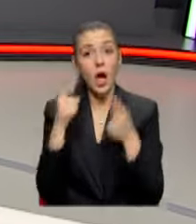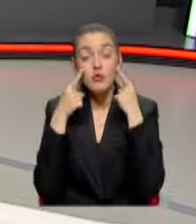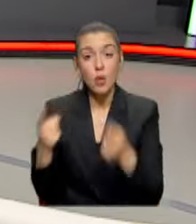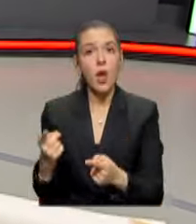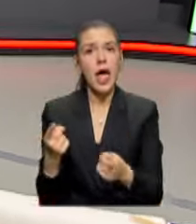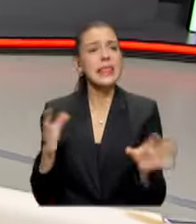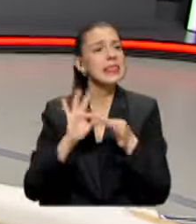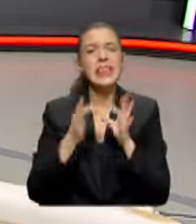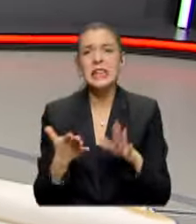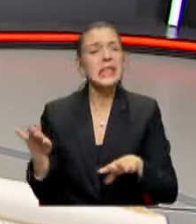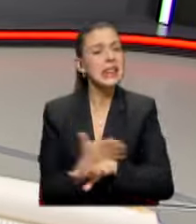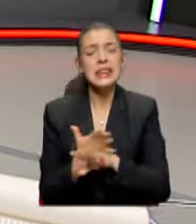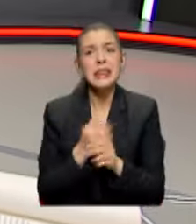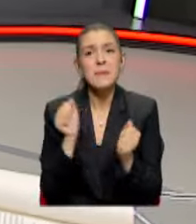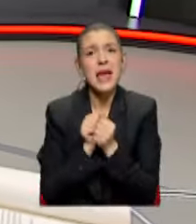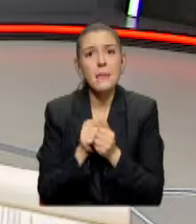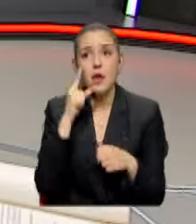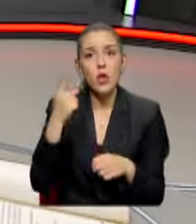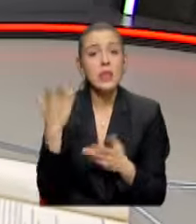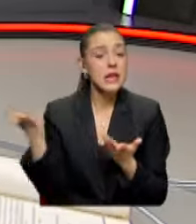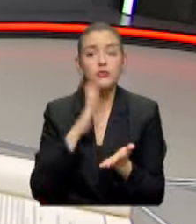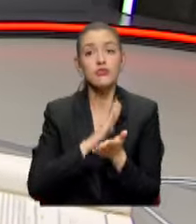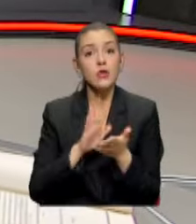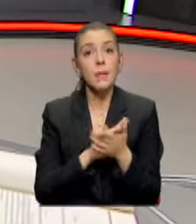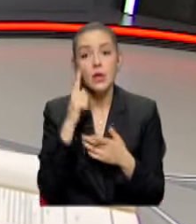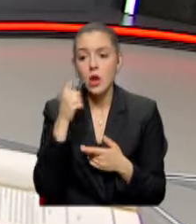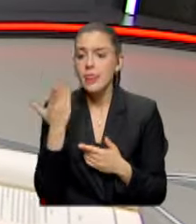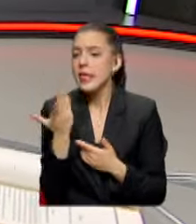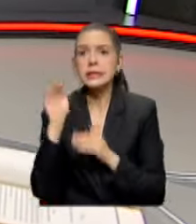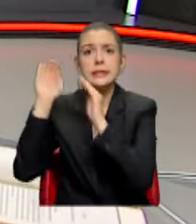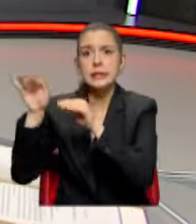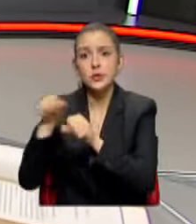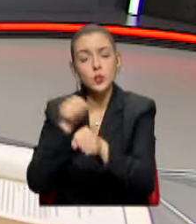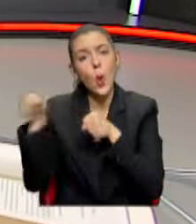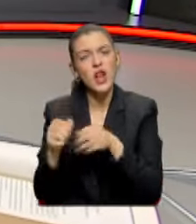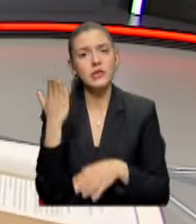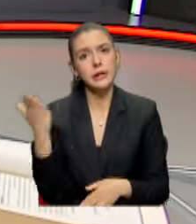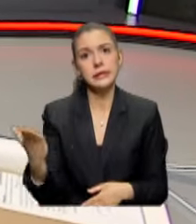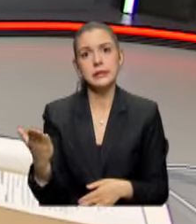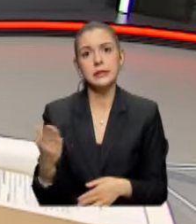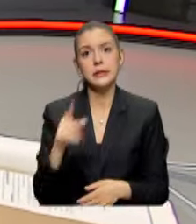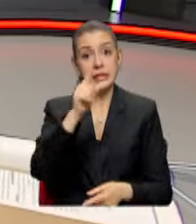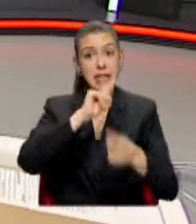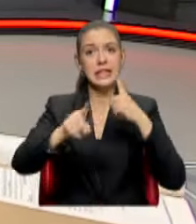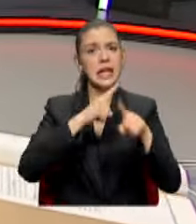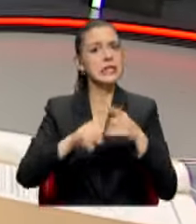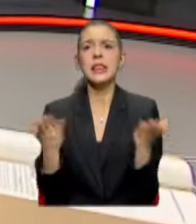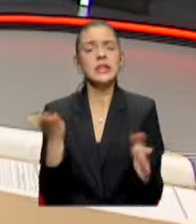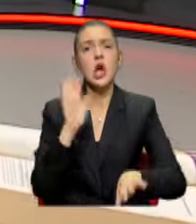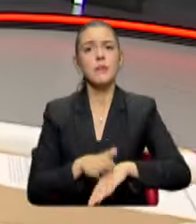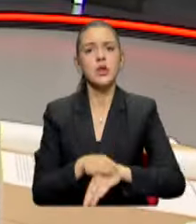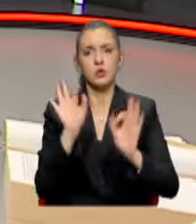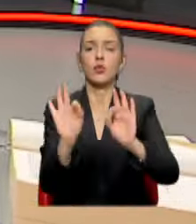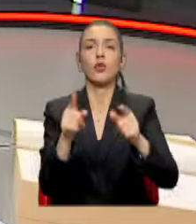neyle çözmesi gerektiği yönünde telkinde bulunacaksınız nasıl baskı yapacaksınız Siyasette nasıl yapacaksınız